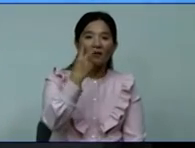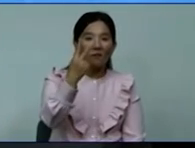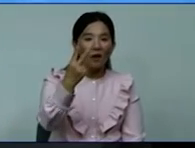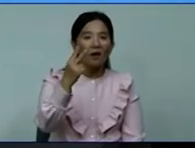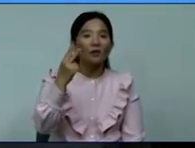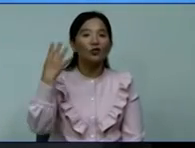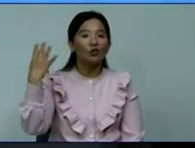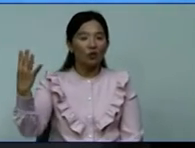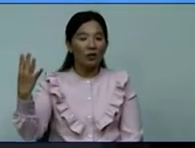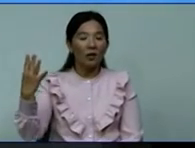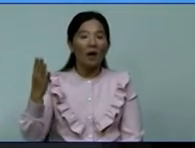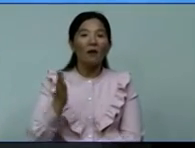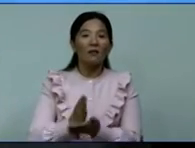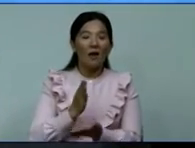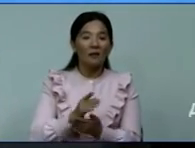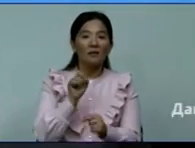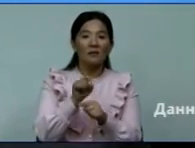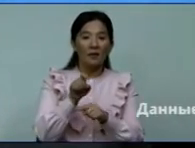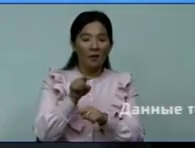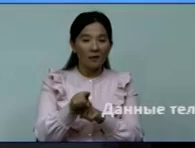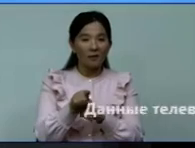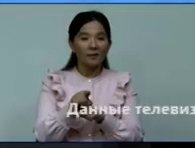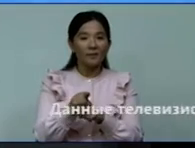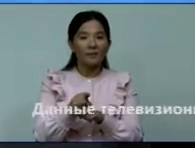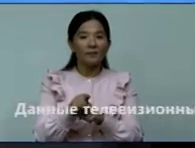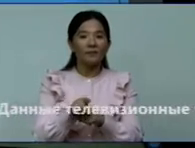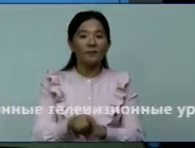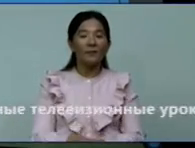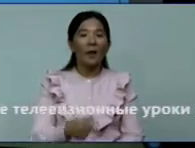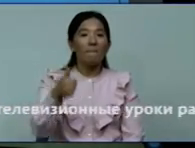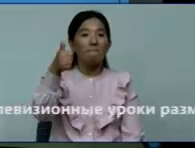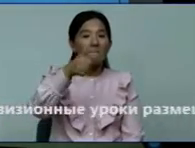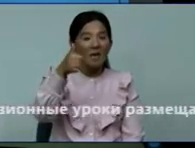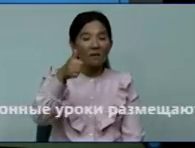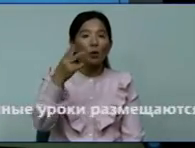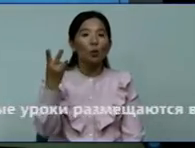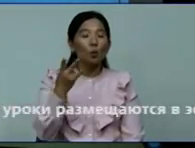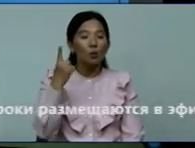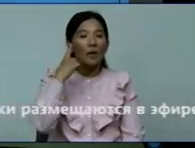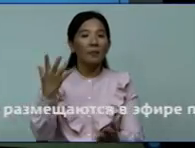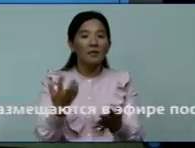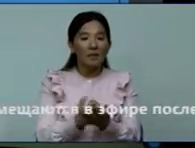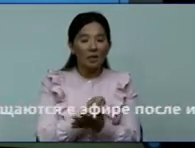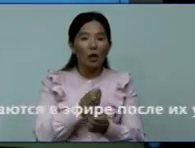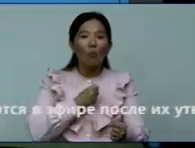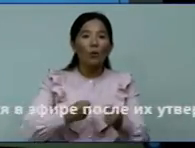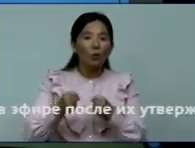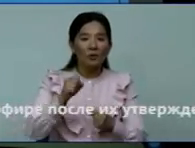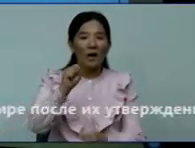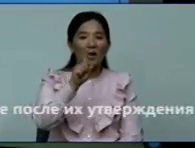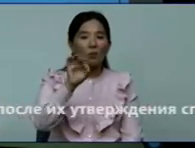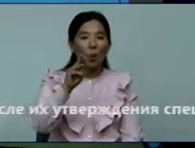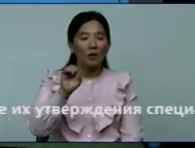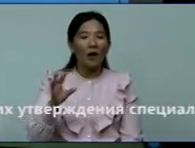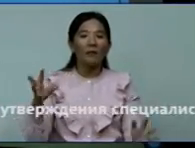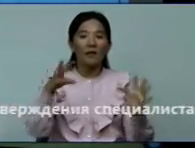4. В данных заданиях в первом нужно определить плотность азота